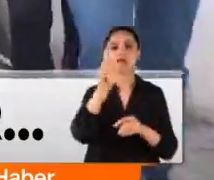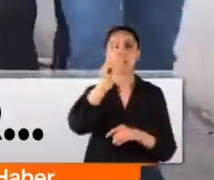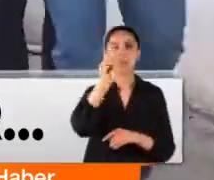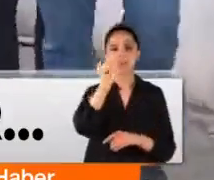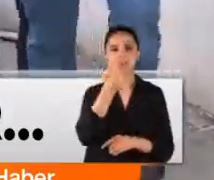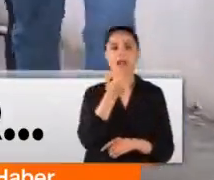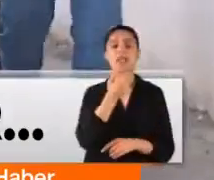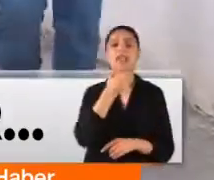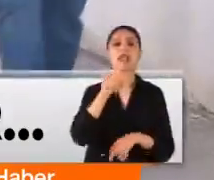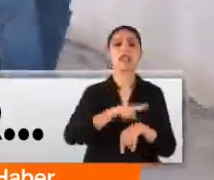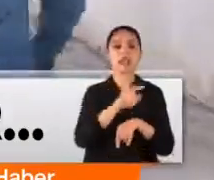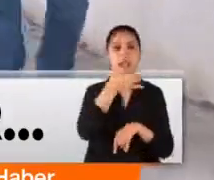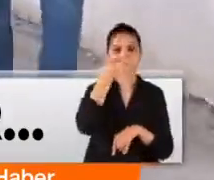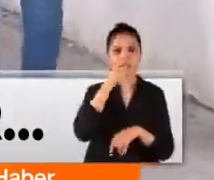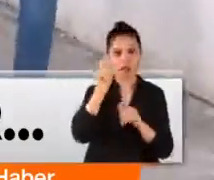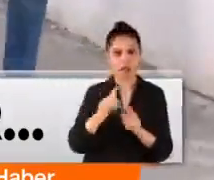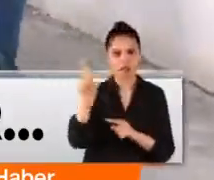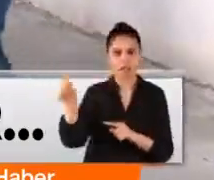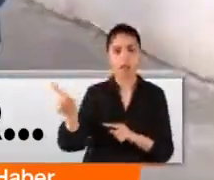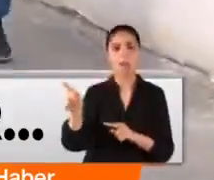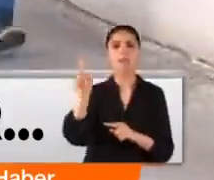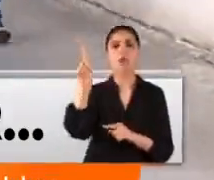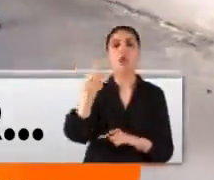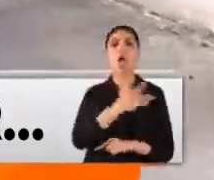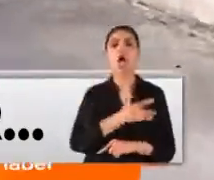saatini ifade eden Aydın